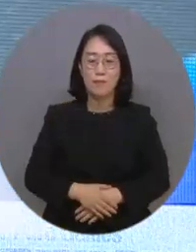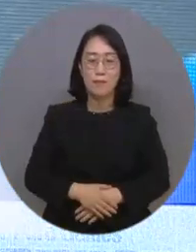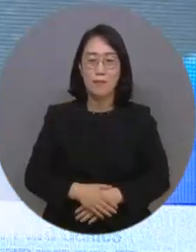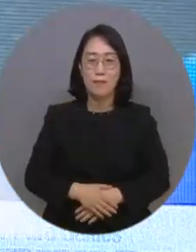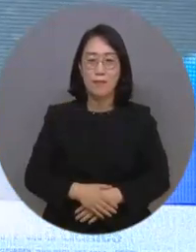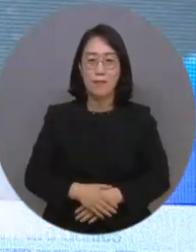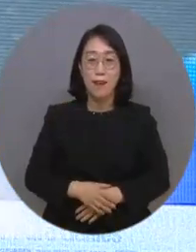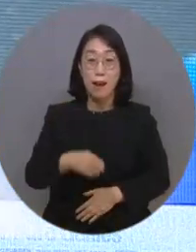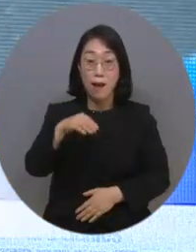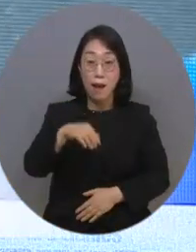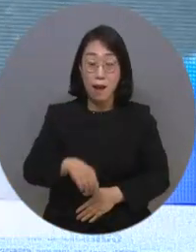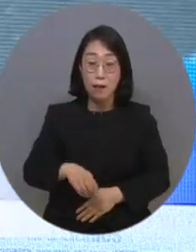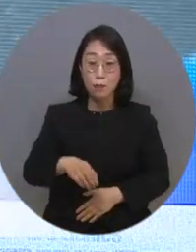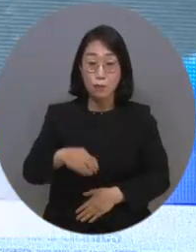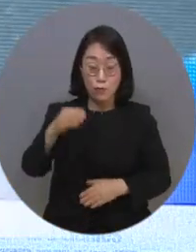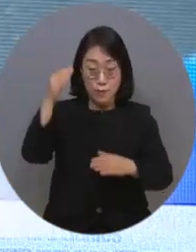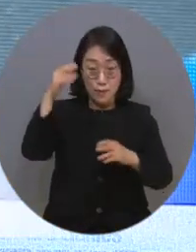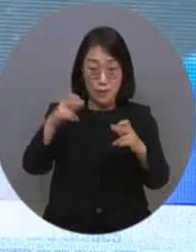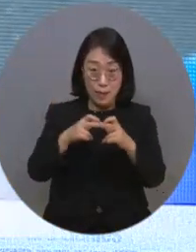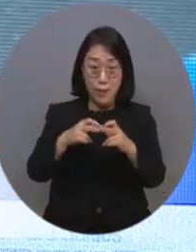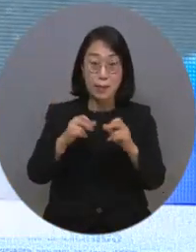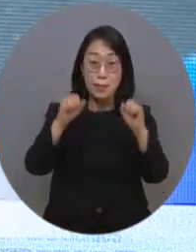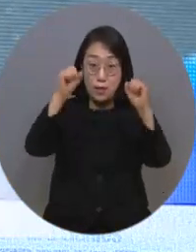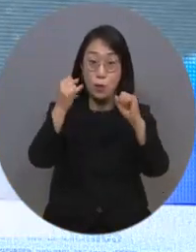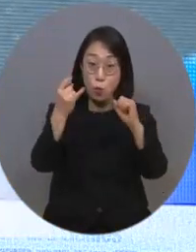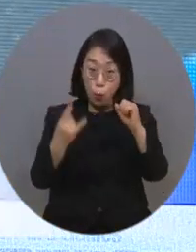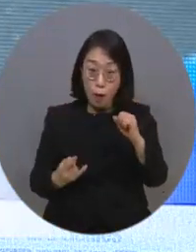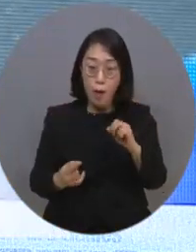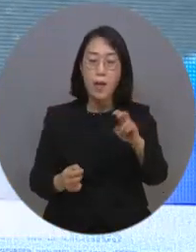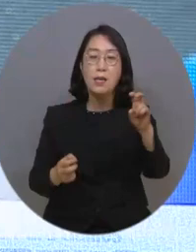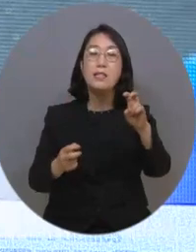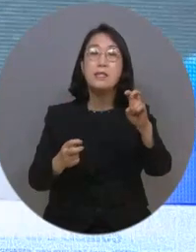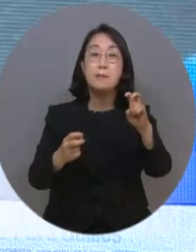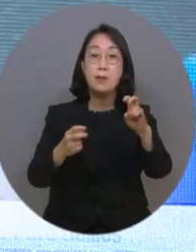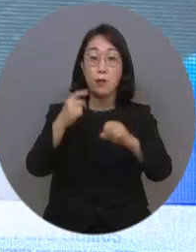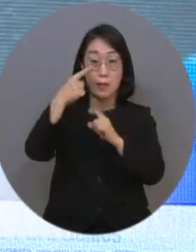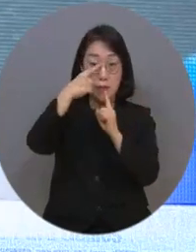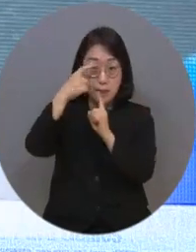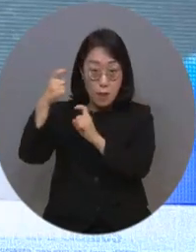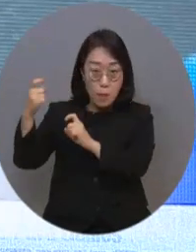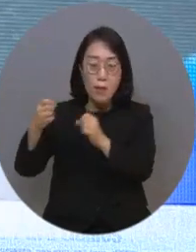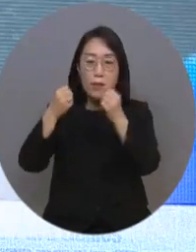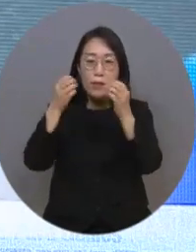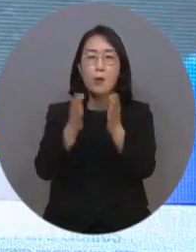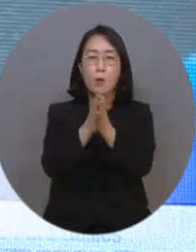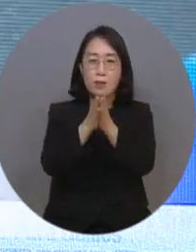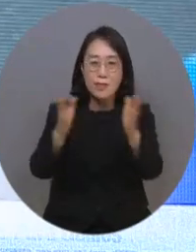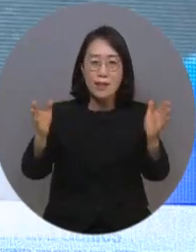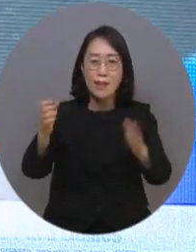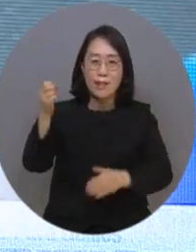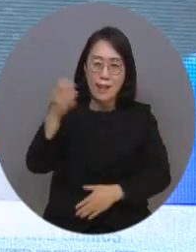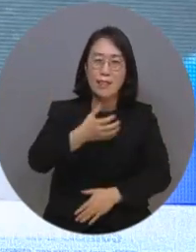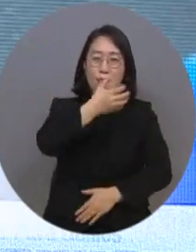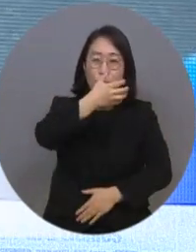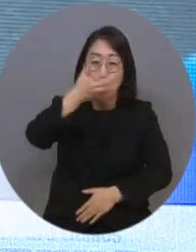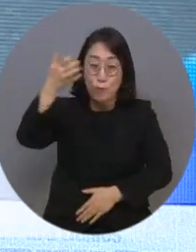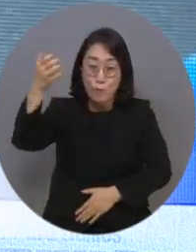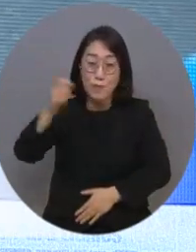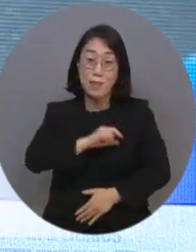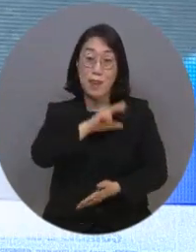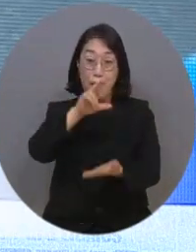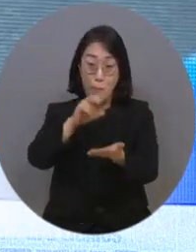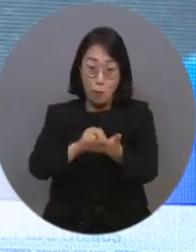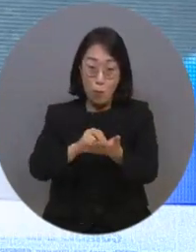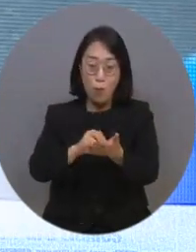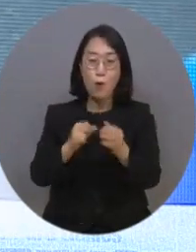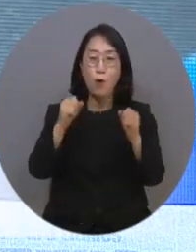대한장애인체육회는 동계체전 20주년을 맞이하여 새로운 시작, 다시 꾸는 꿈이라는 슬로건으로